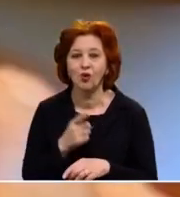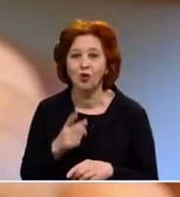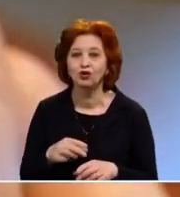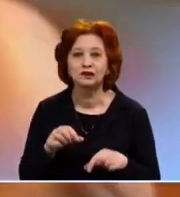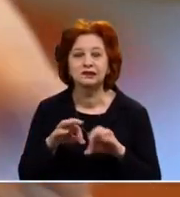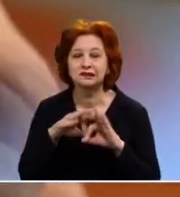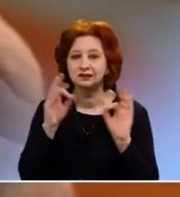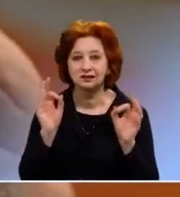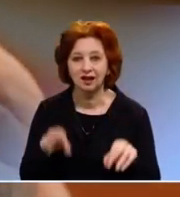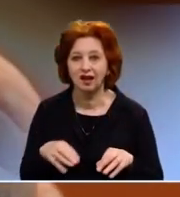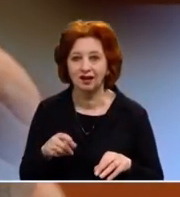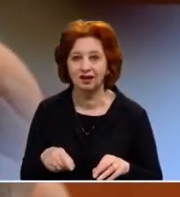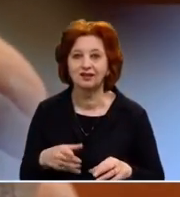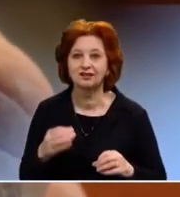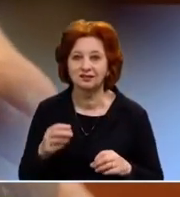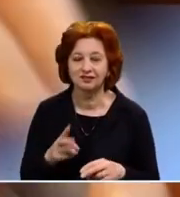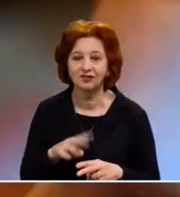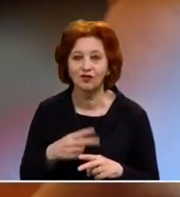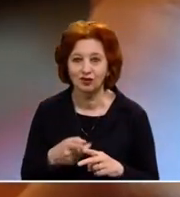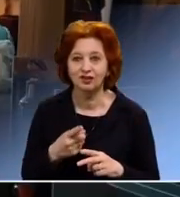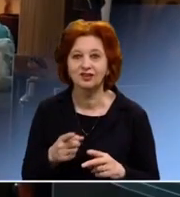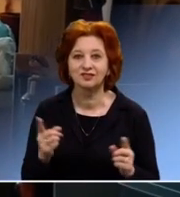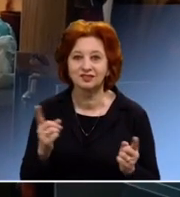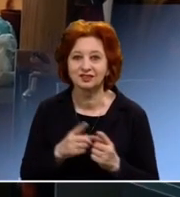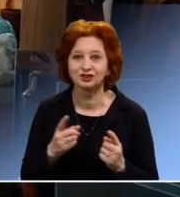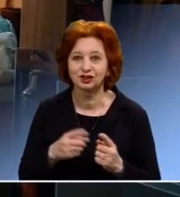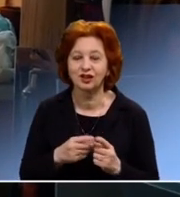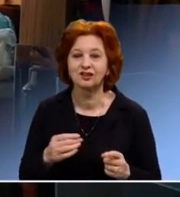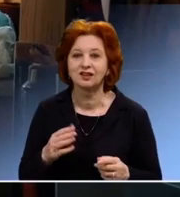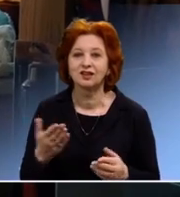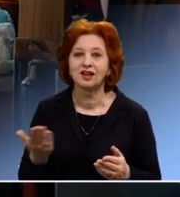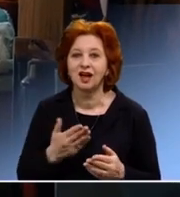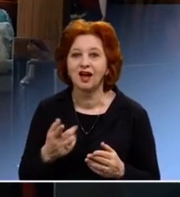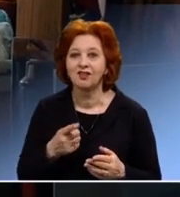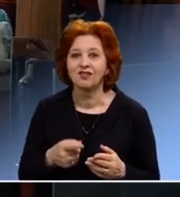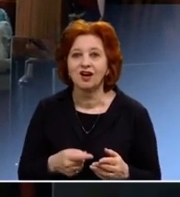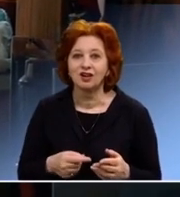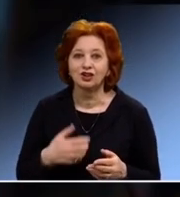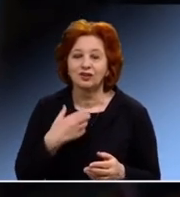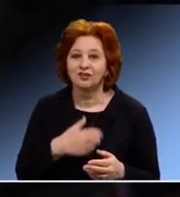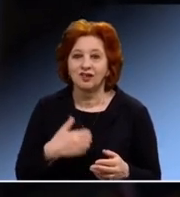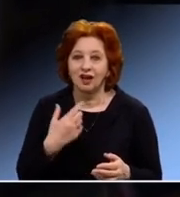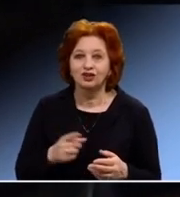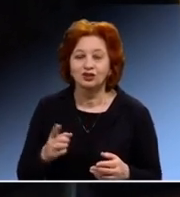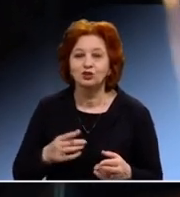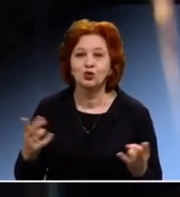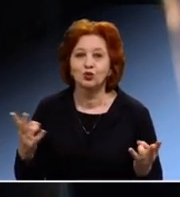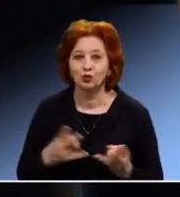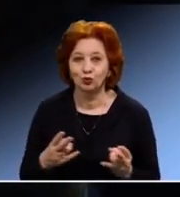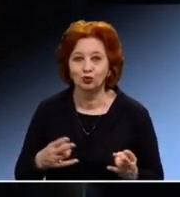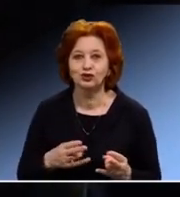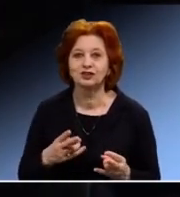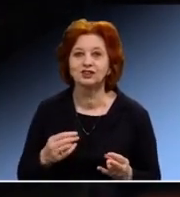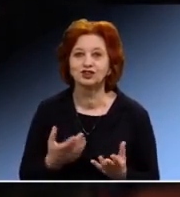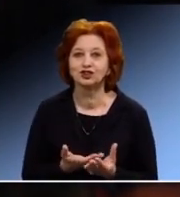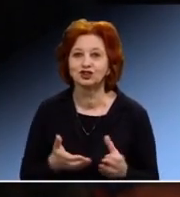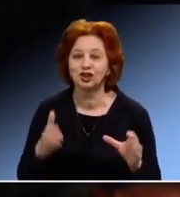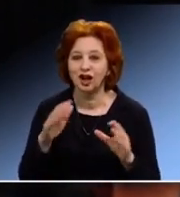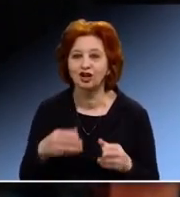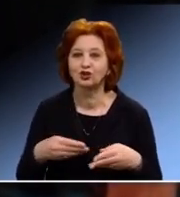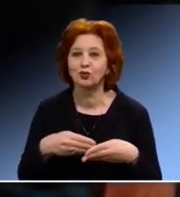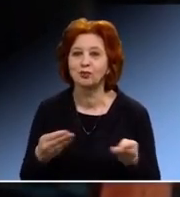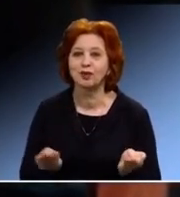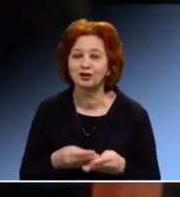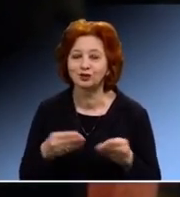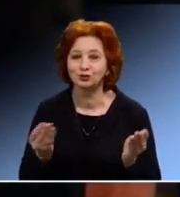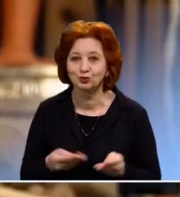и очень идеально чистая, то есть здесь нету примесей. Я правильно понимаю, что она пищевая, и поэтому из нее можно делать и чашки,